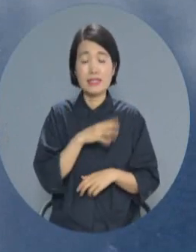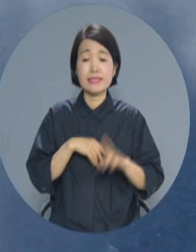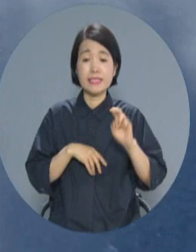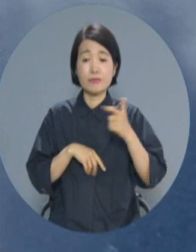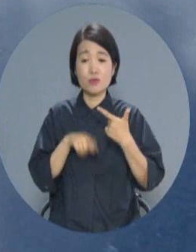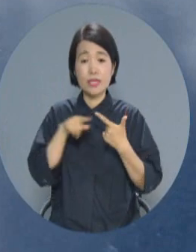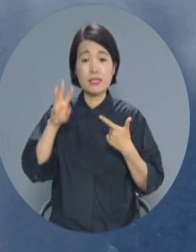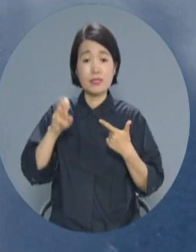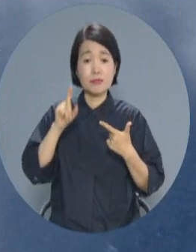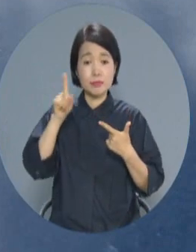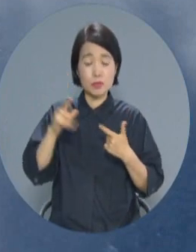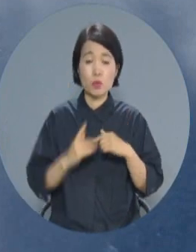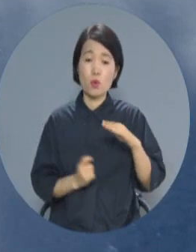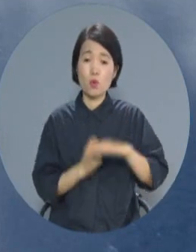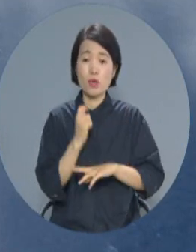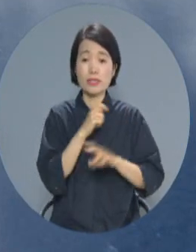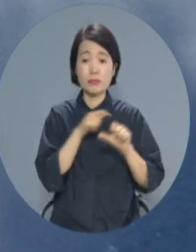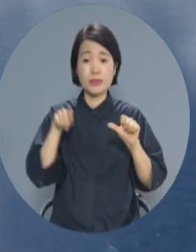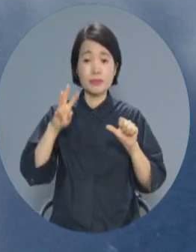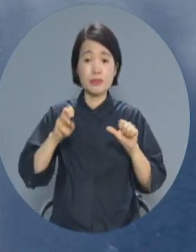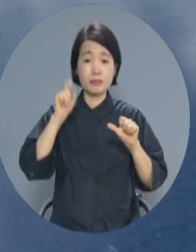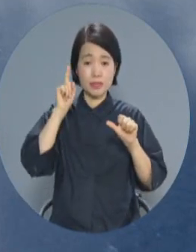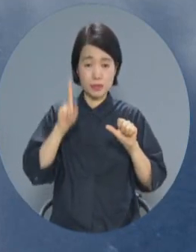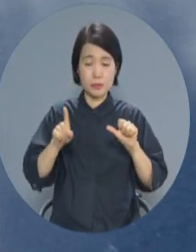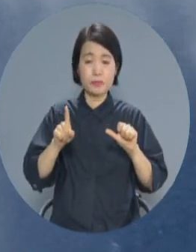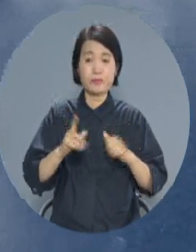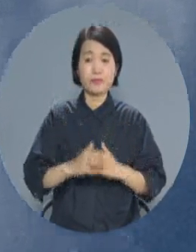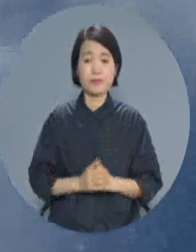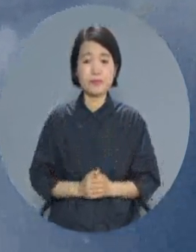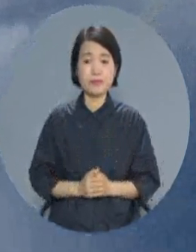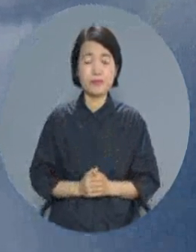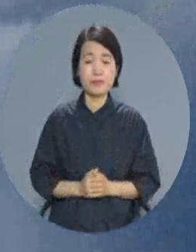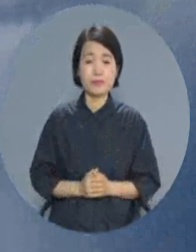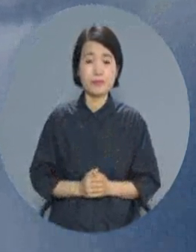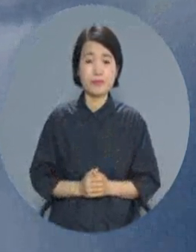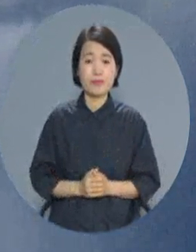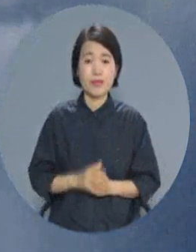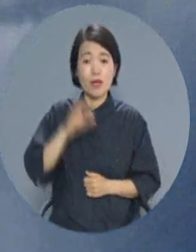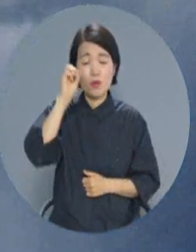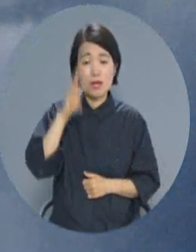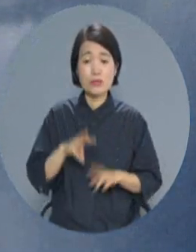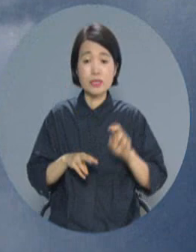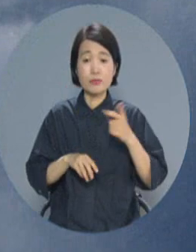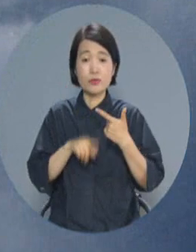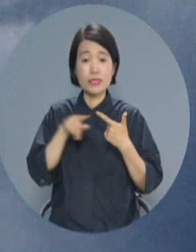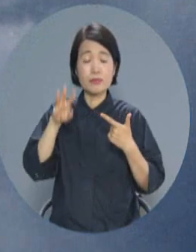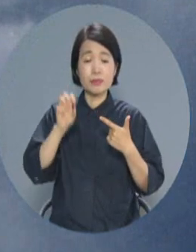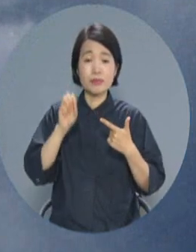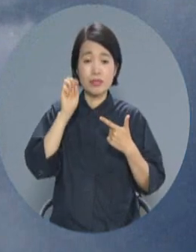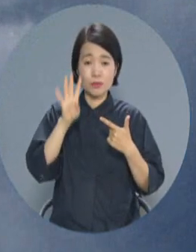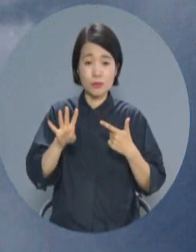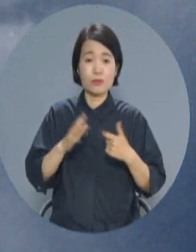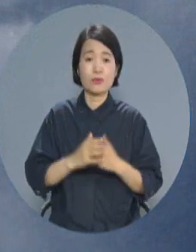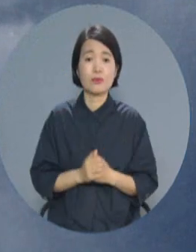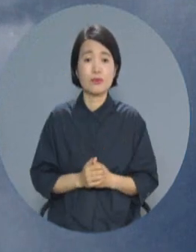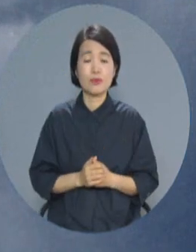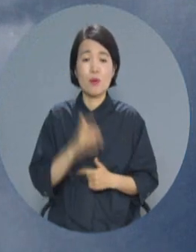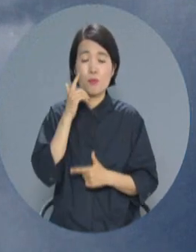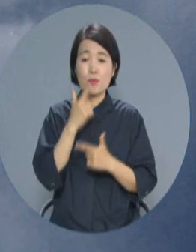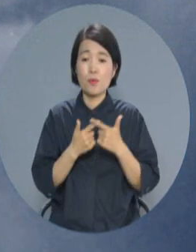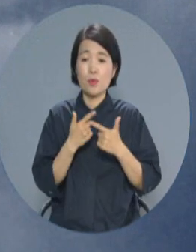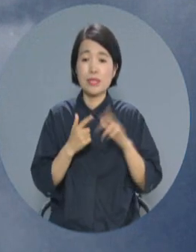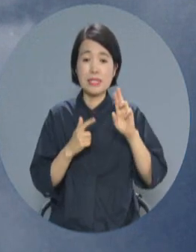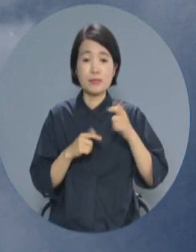26에서 31도, 고흥은 25에서 31도입니다. 또 광주는 26에서 34도,